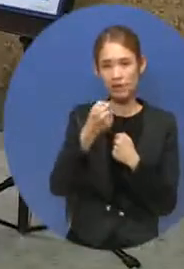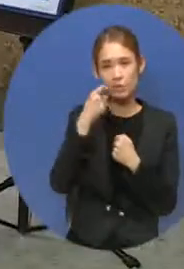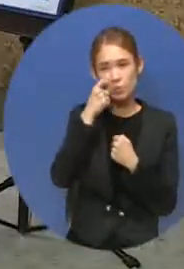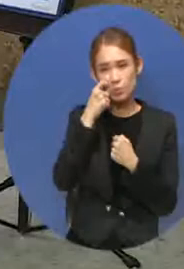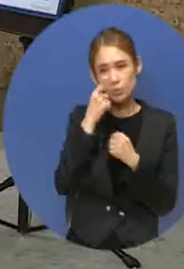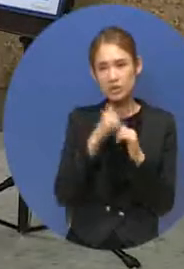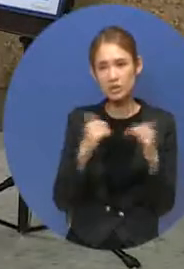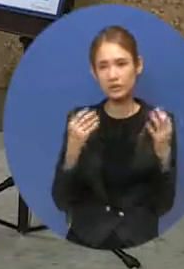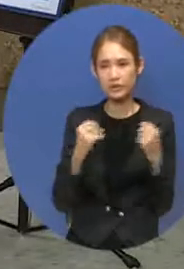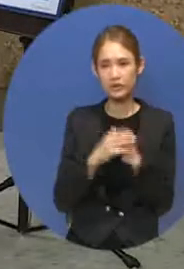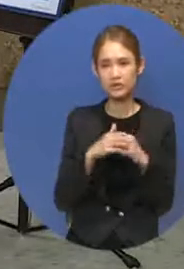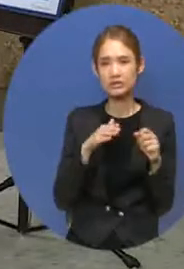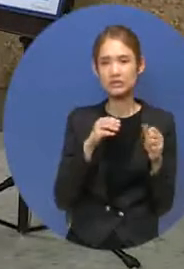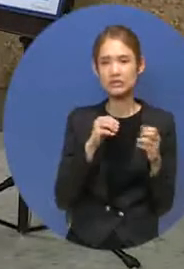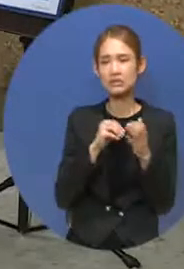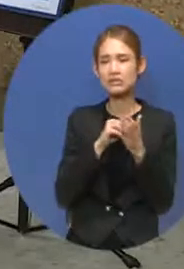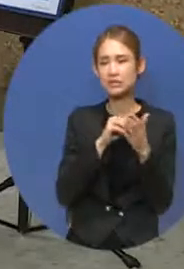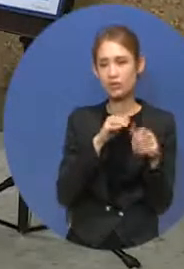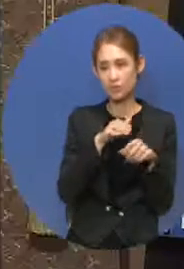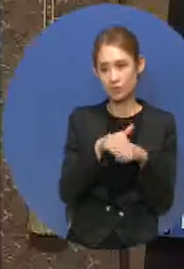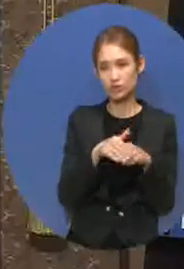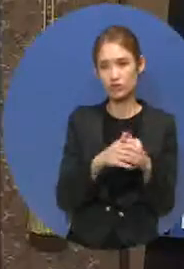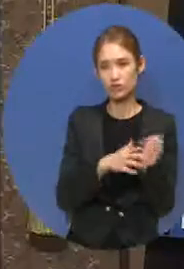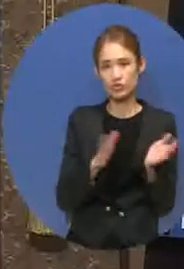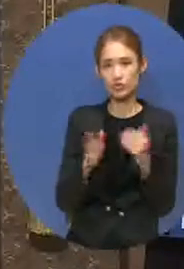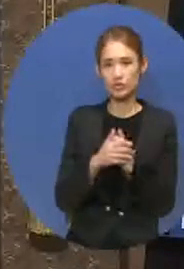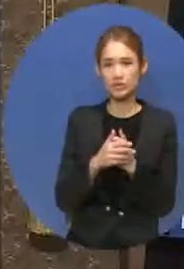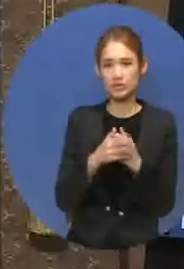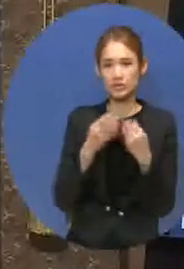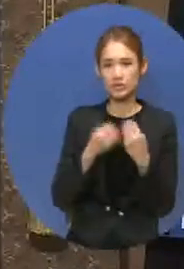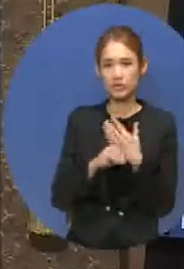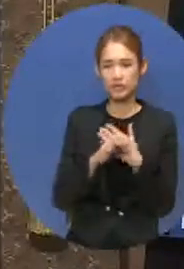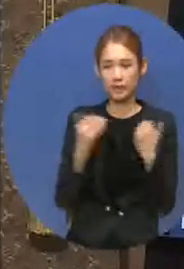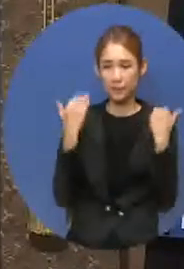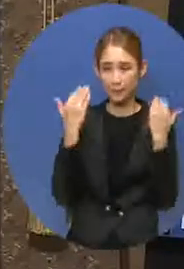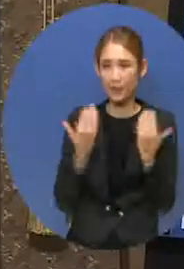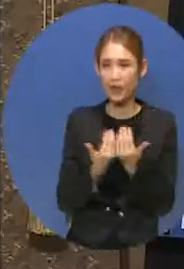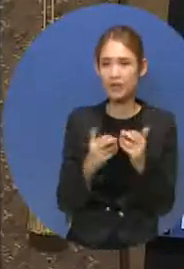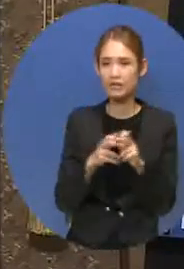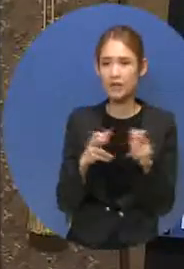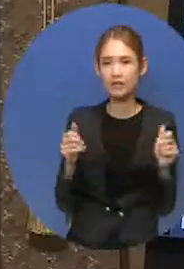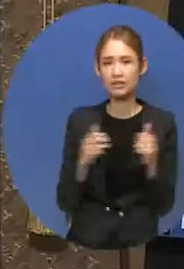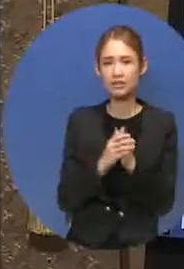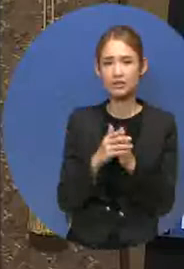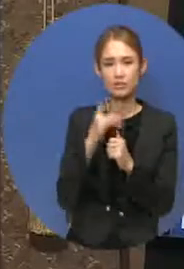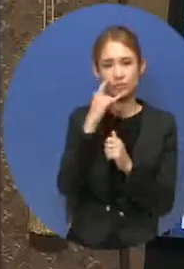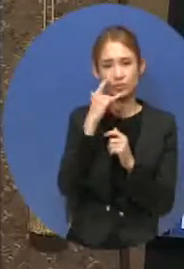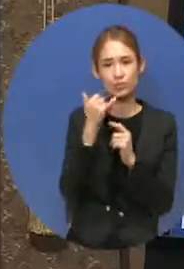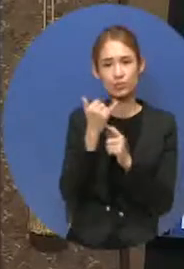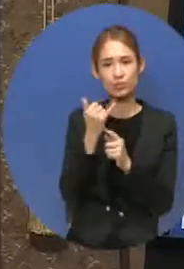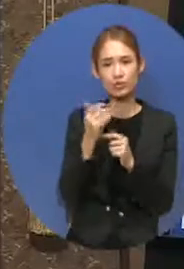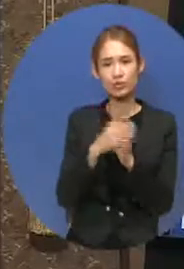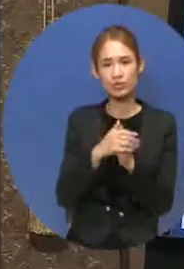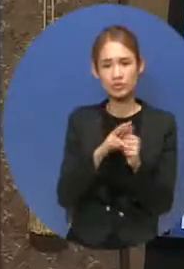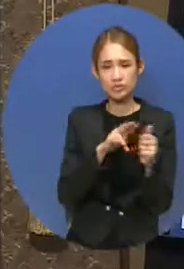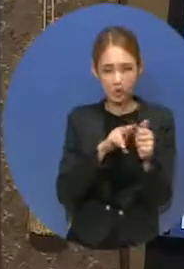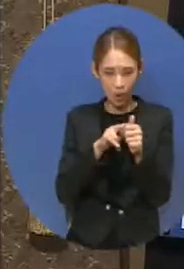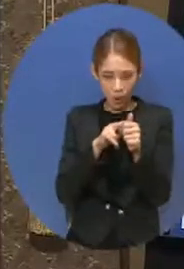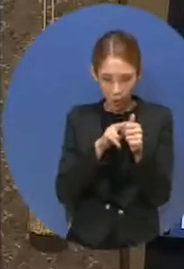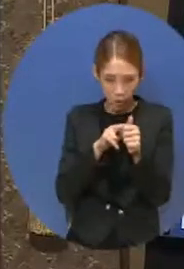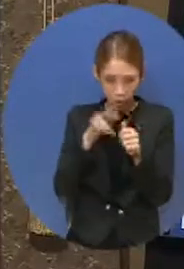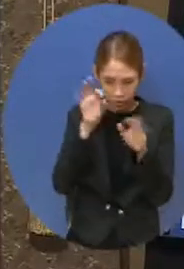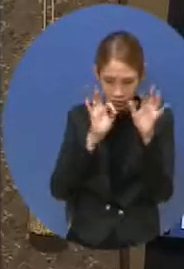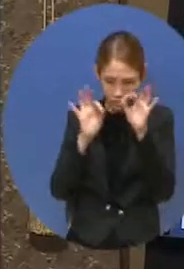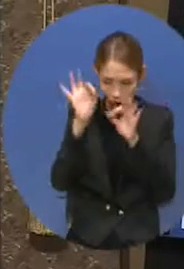없습니다. 신청주의이기 때문에 예를 들면 발달장애인 당사자가 부모인 경우에는 아무래도 정보를 찾기가